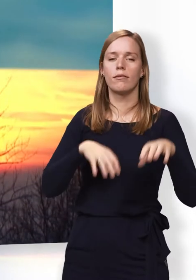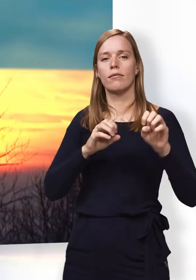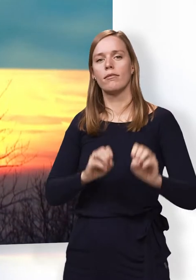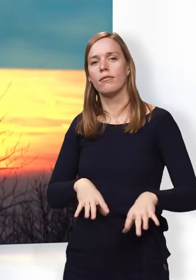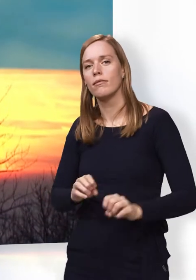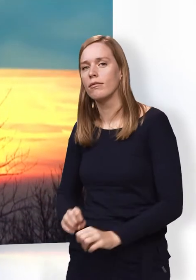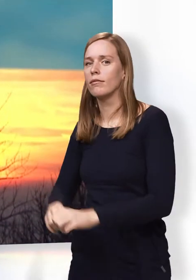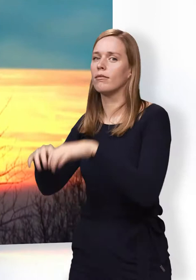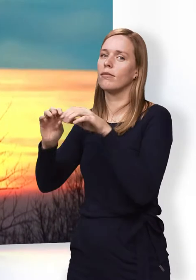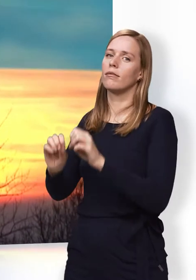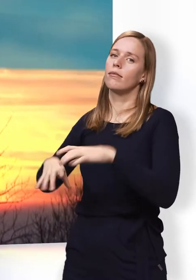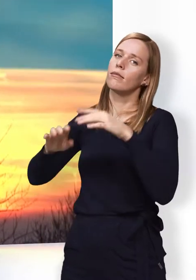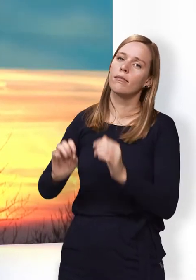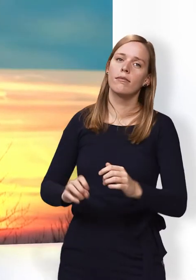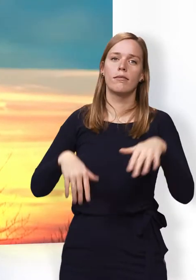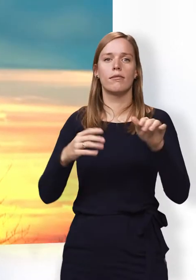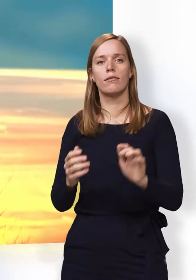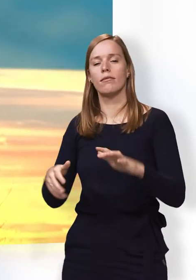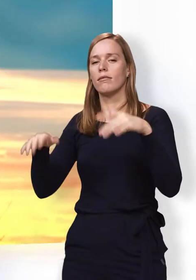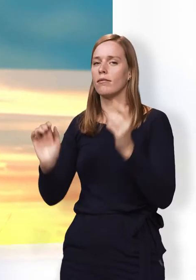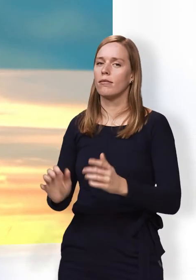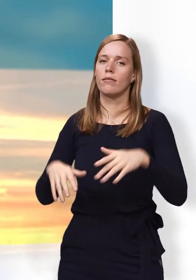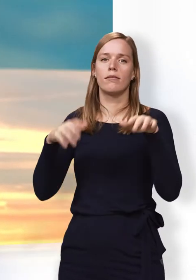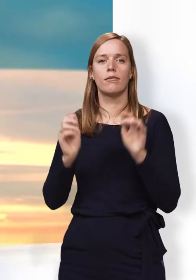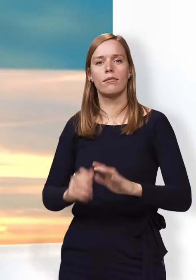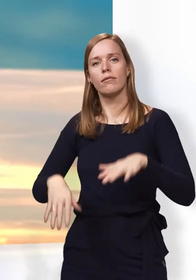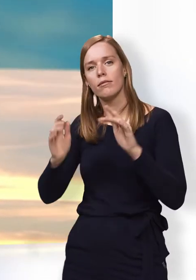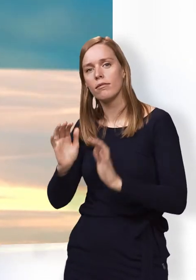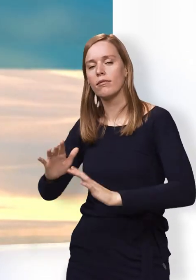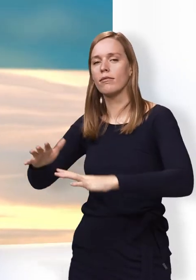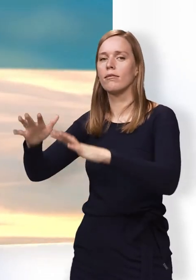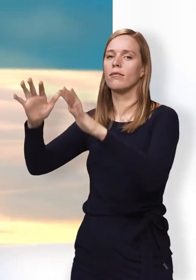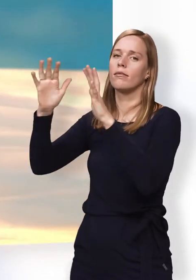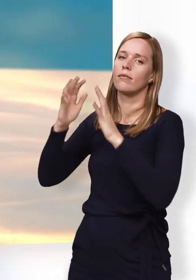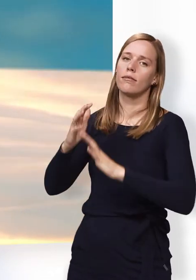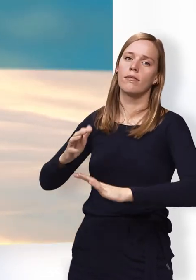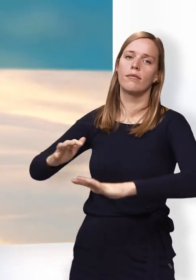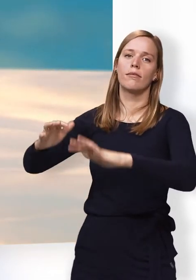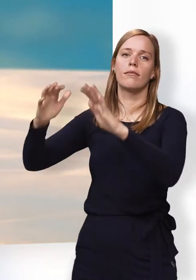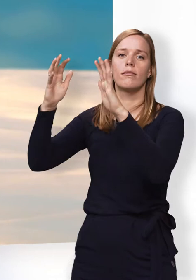Musik.